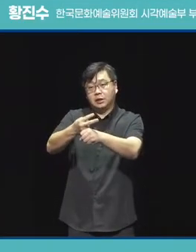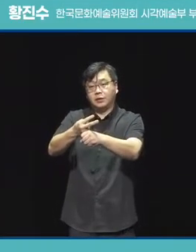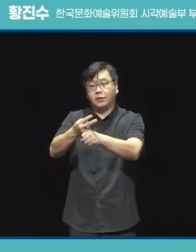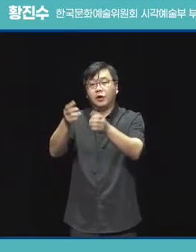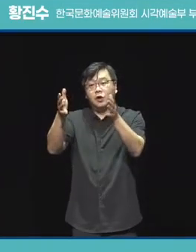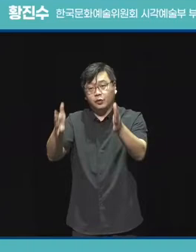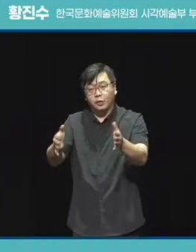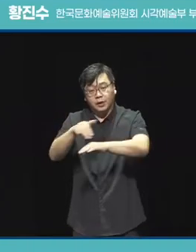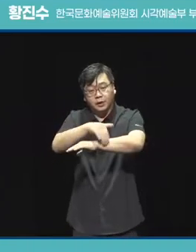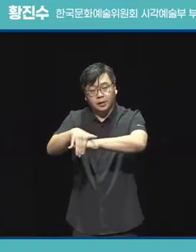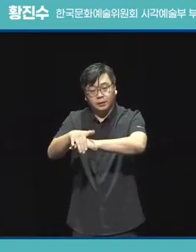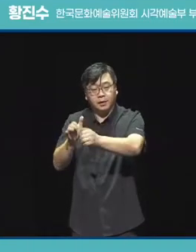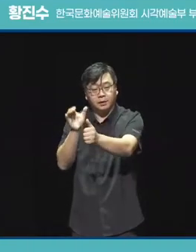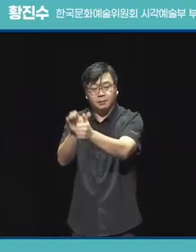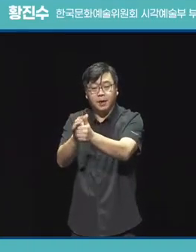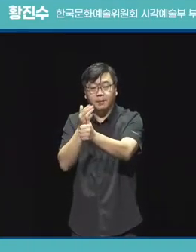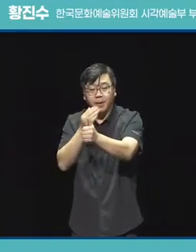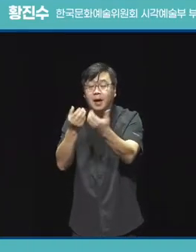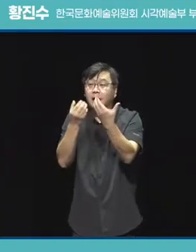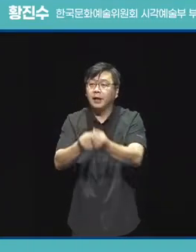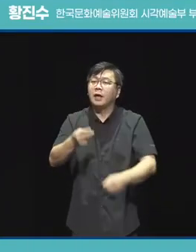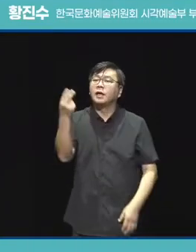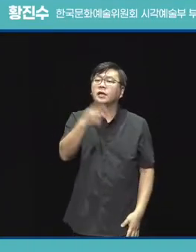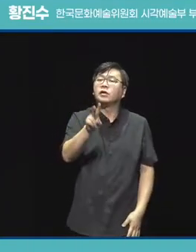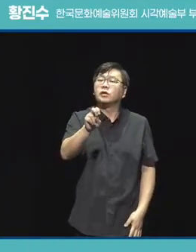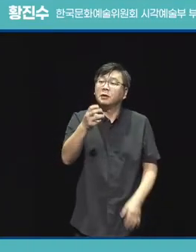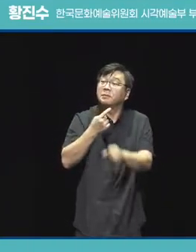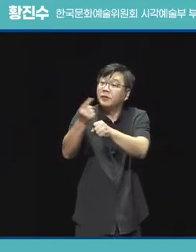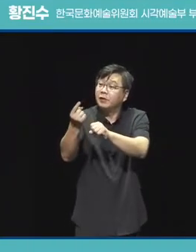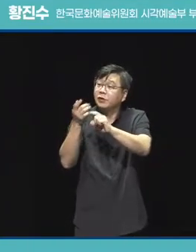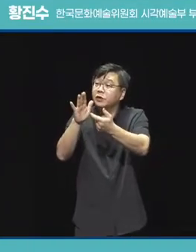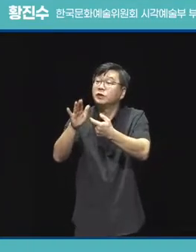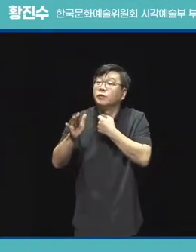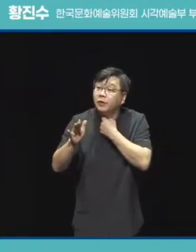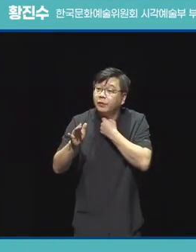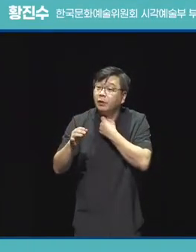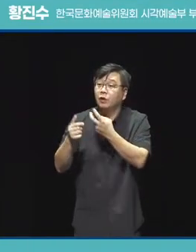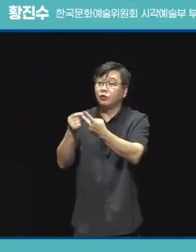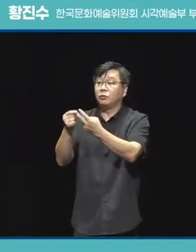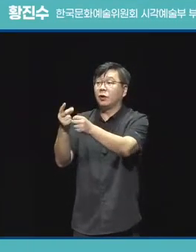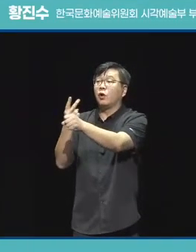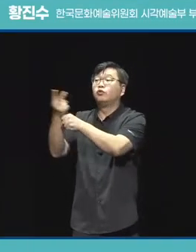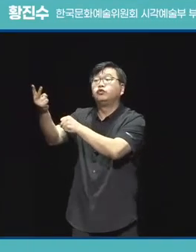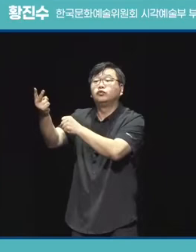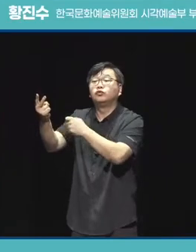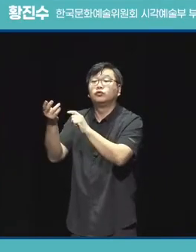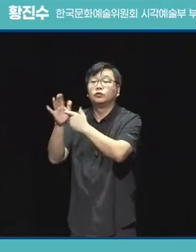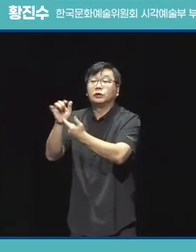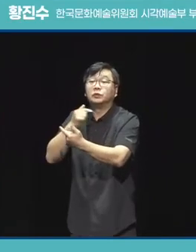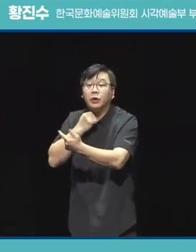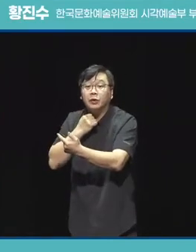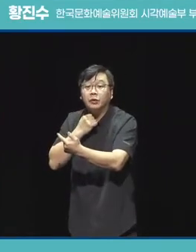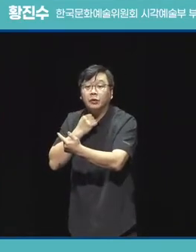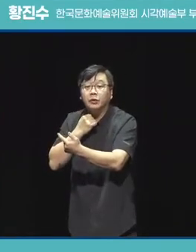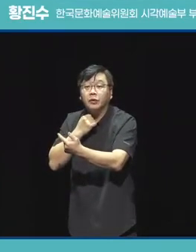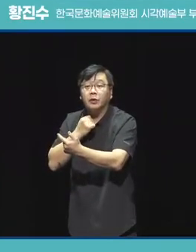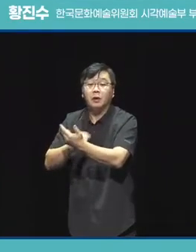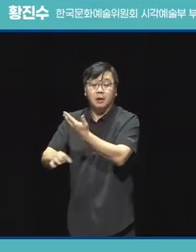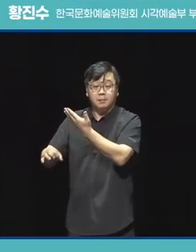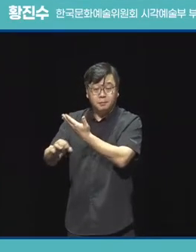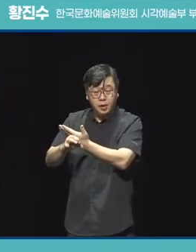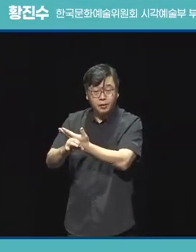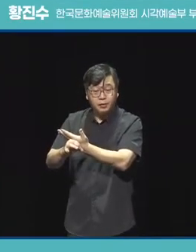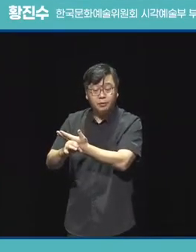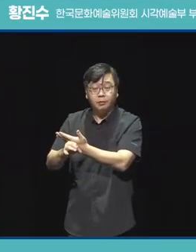23년도에 개최를 예정한 전시뿐만 아니라 24년도 2년 뒤에 충분하게